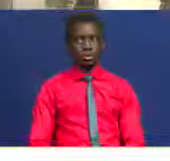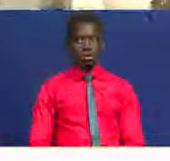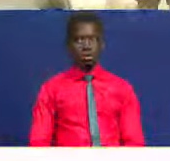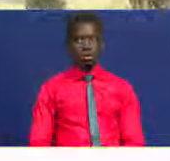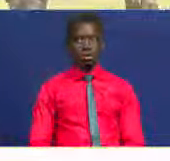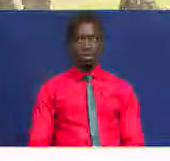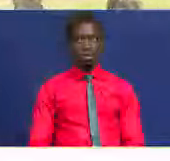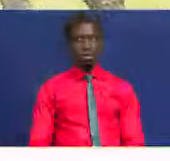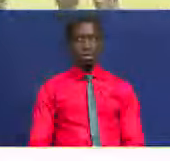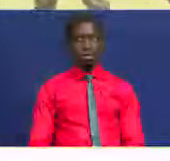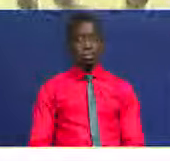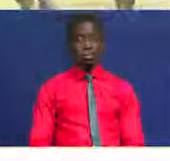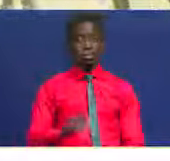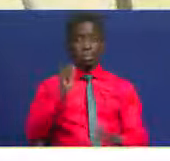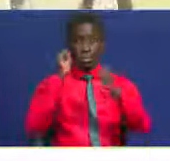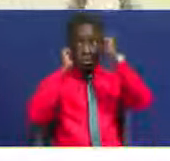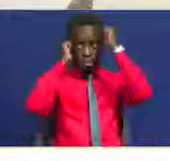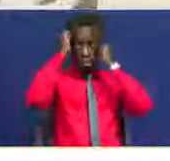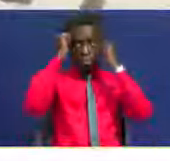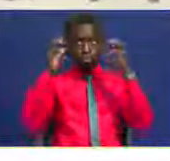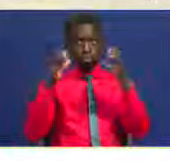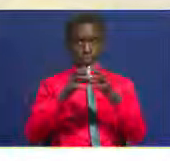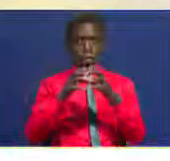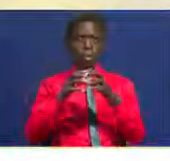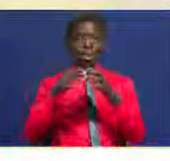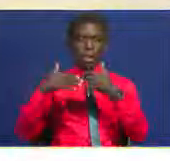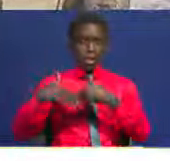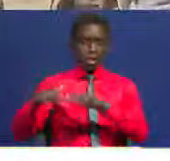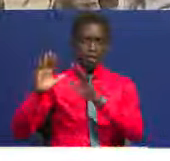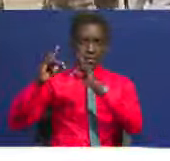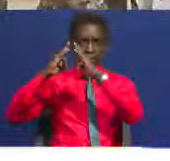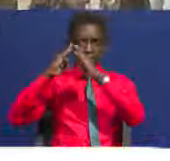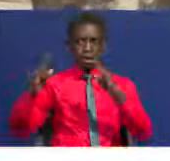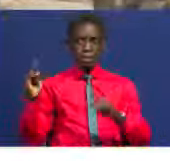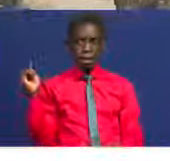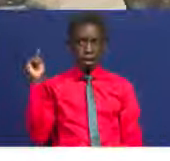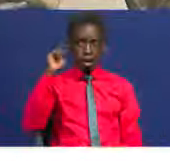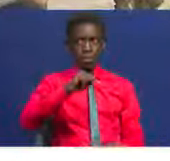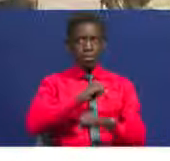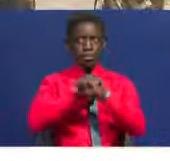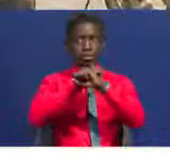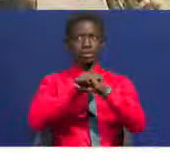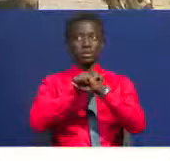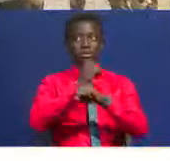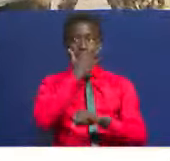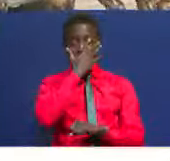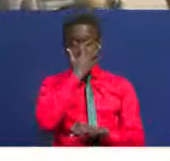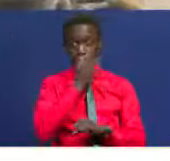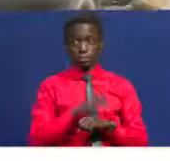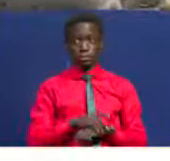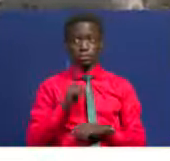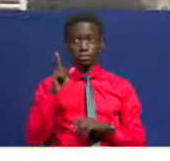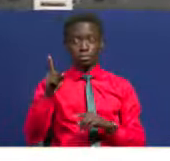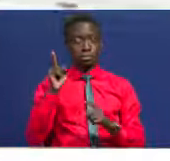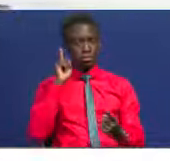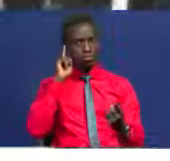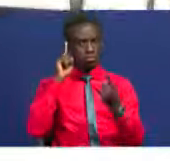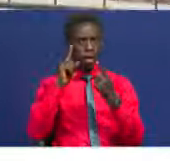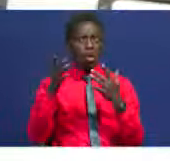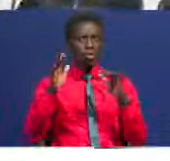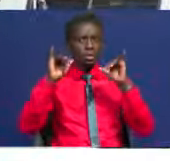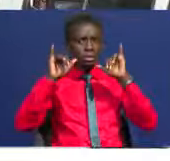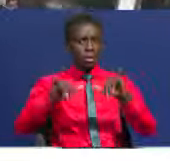Maafisa wa KDF walikuwa wameondoka kambini kulinda taifa hili. Kitovu chao cha shughuli kilikuwa uwanja wa taifa wa